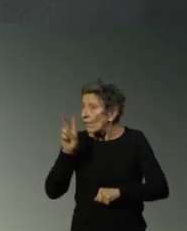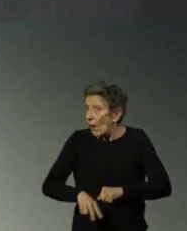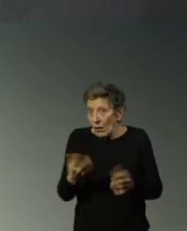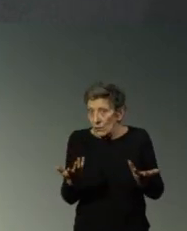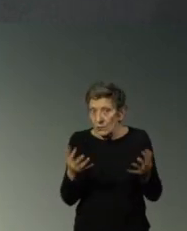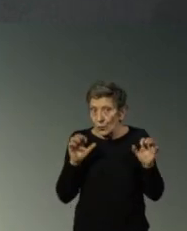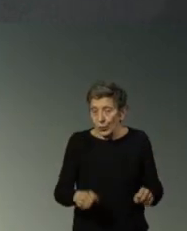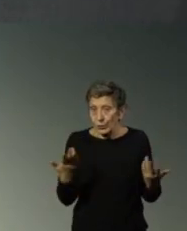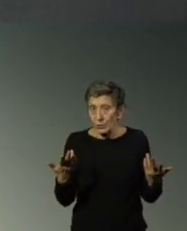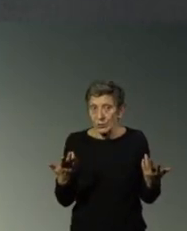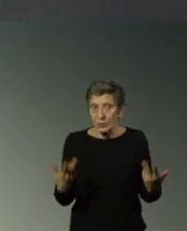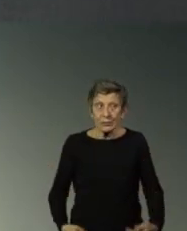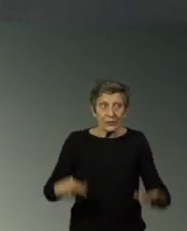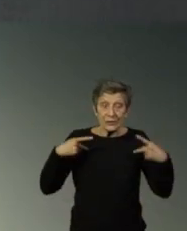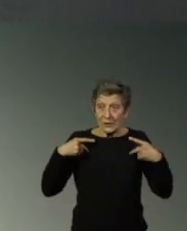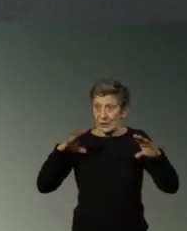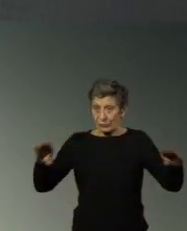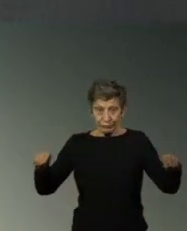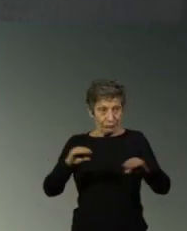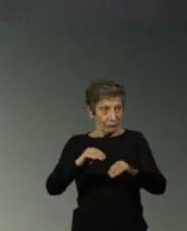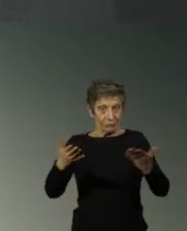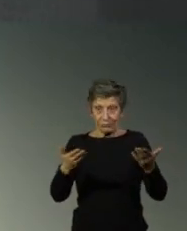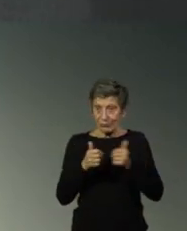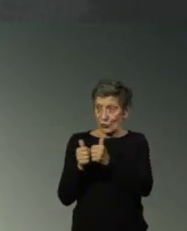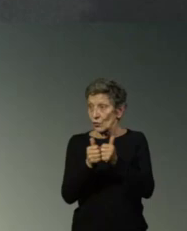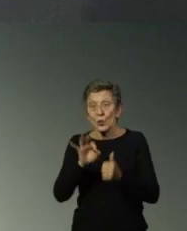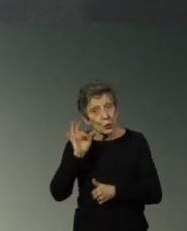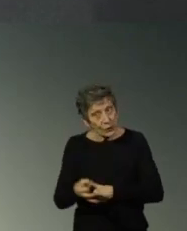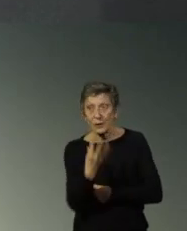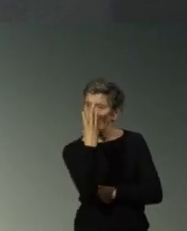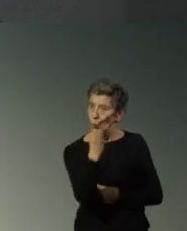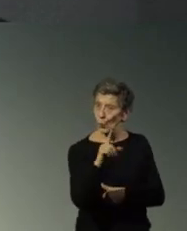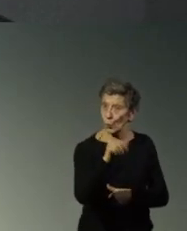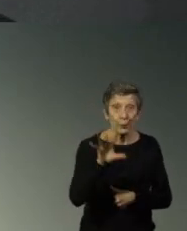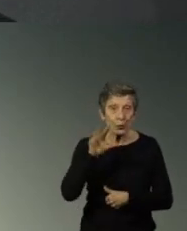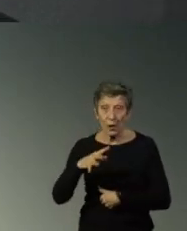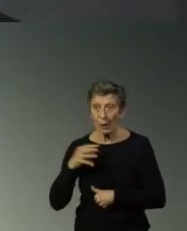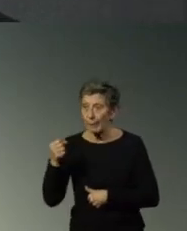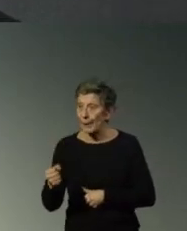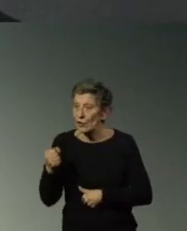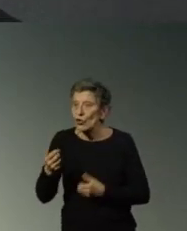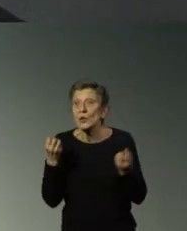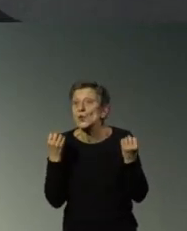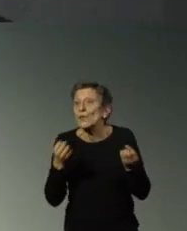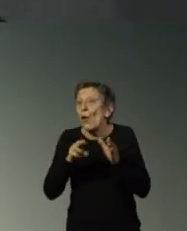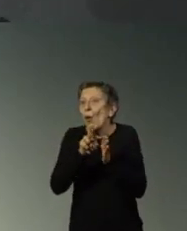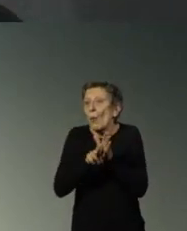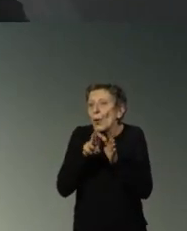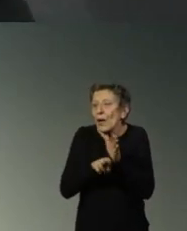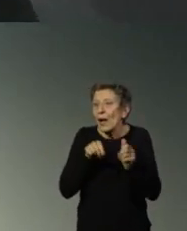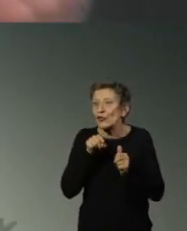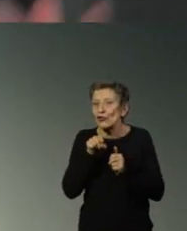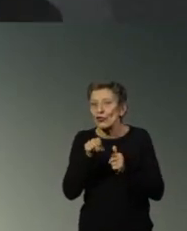La cohabitation. Oui, c'est parce qu'il y a des. C'est en grande partie parce qu'il y a des loups qu'il y a des bergers. C'est vrai qu'on entend souvent dans des reportages